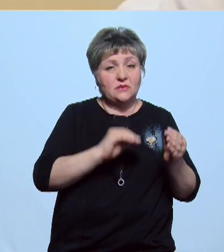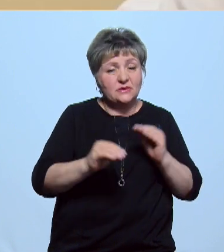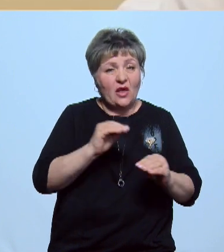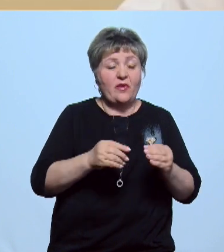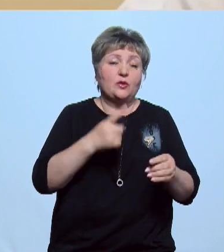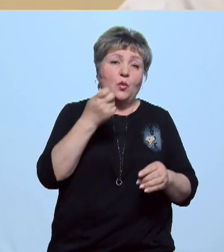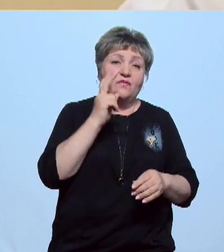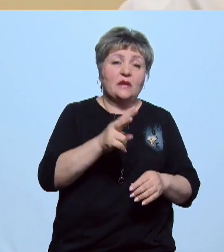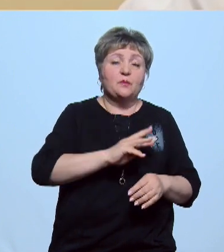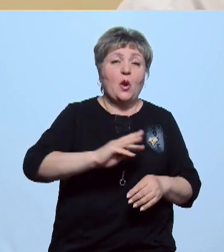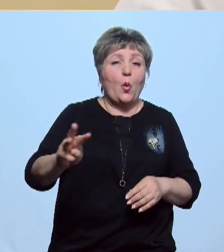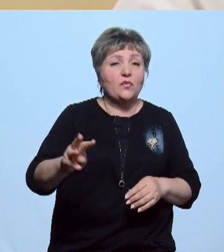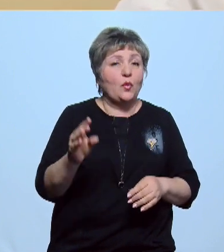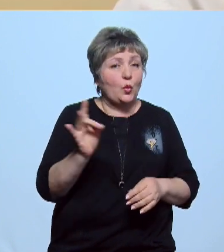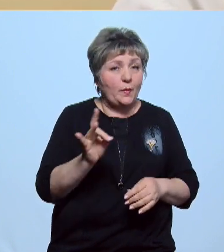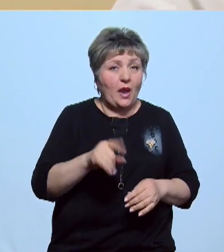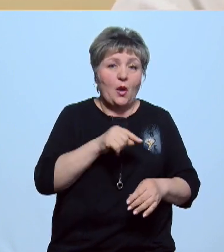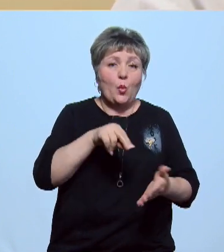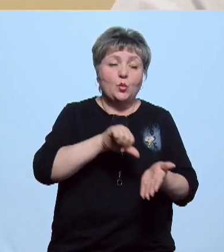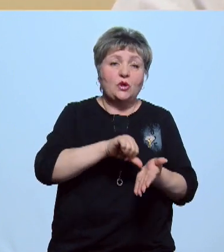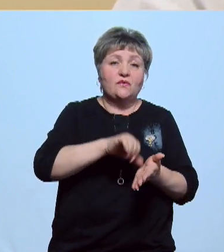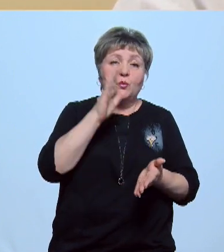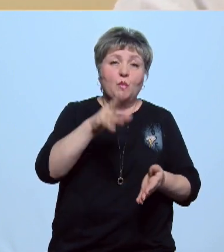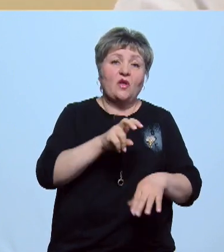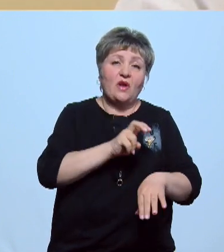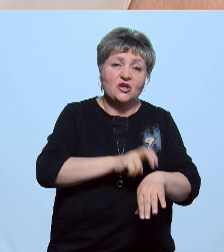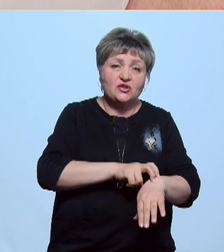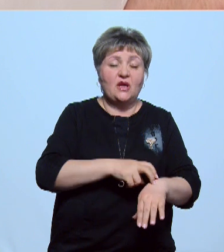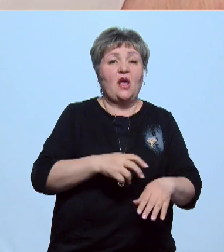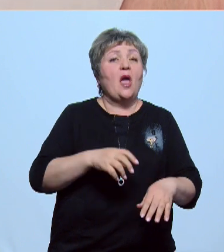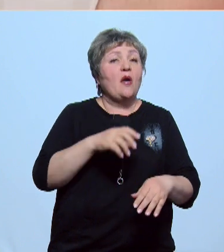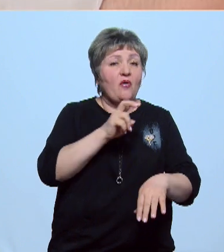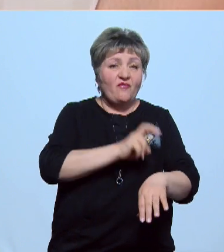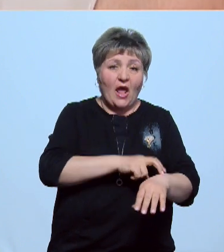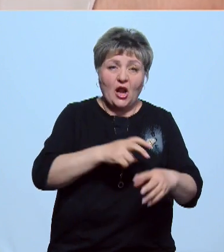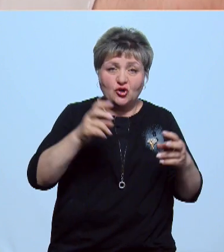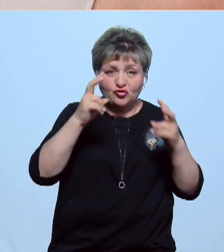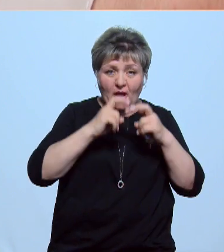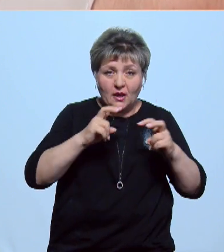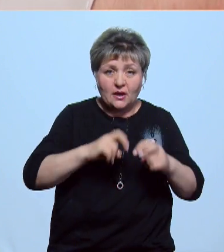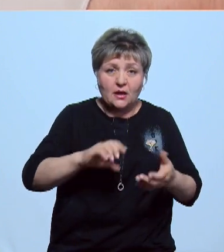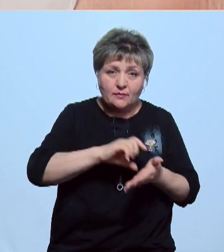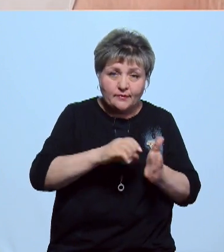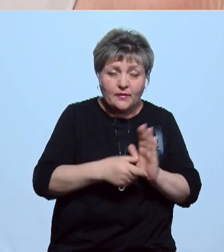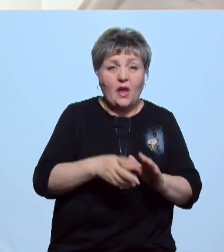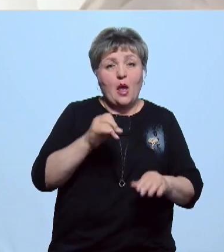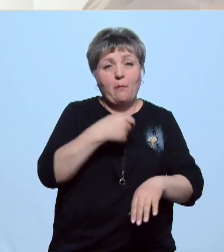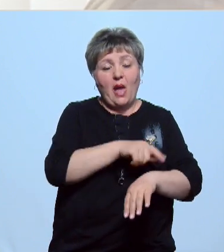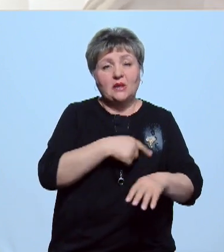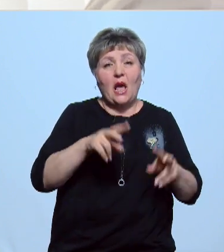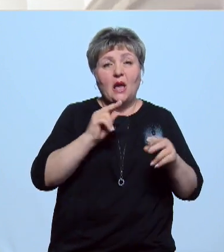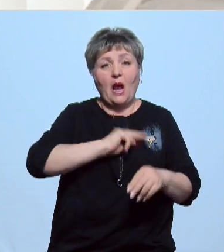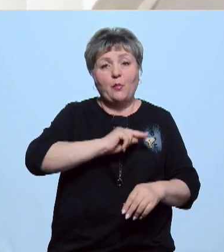миллионов рублей. Участвовать в ней могут врачи, фельдшеры, а с этого года акушерки и медицинские сестры. Медработники,